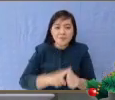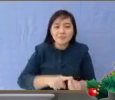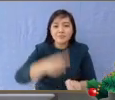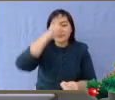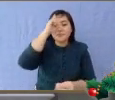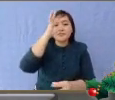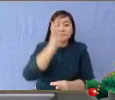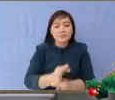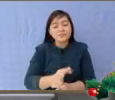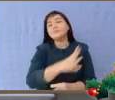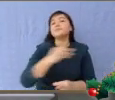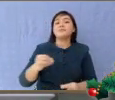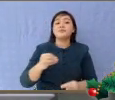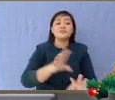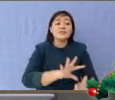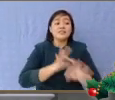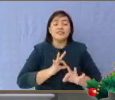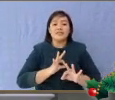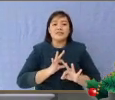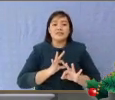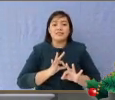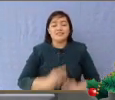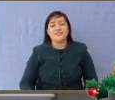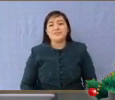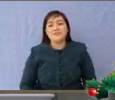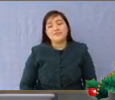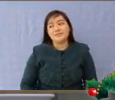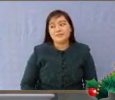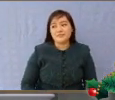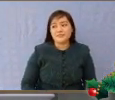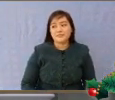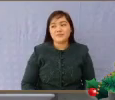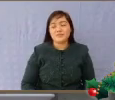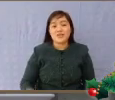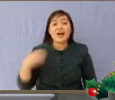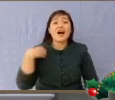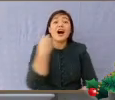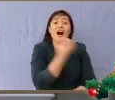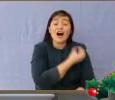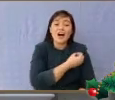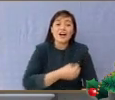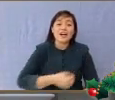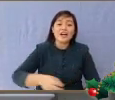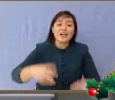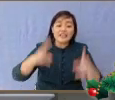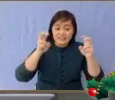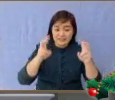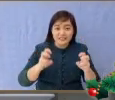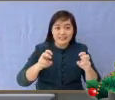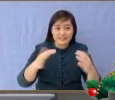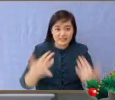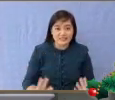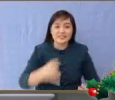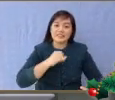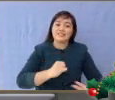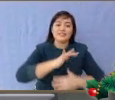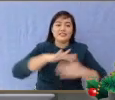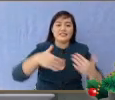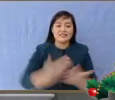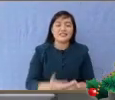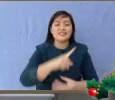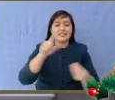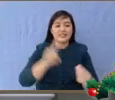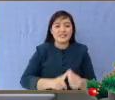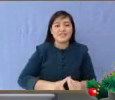Panginoon sapagkat ang topic po natin ngayon is all about faith and fear. Kaya sabi ko ay, well,